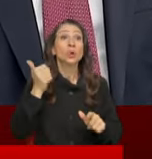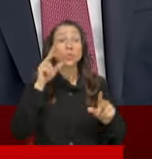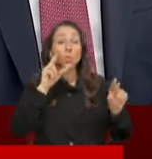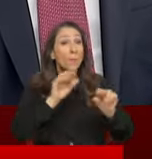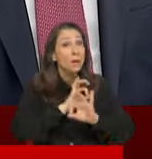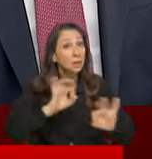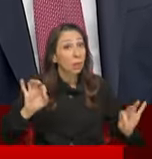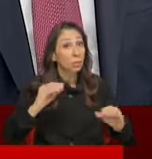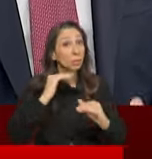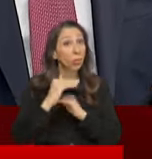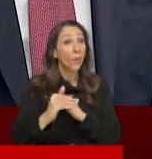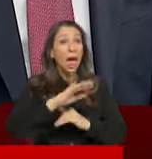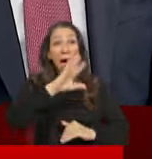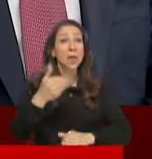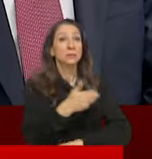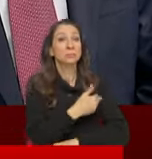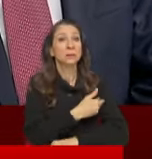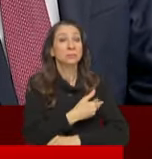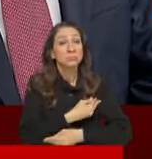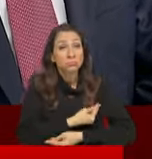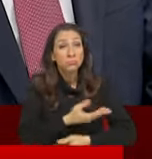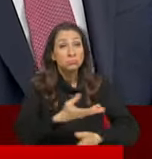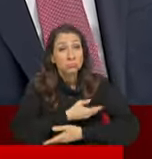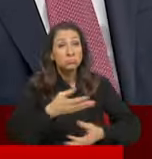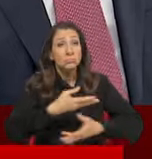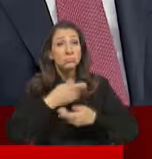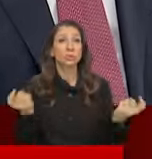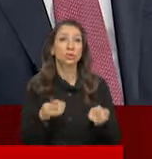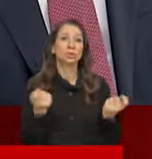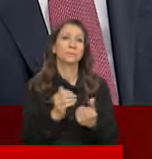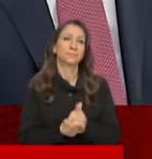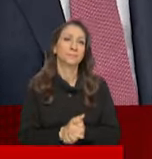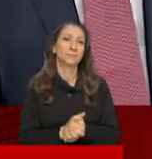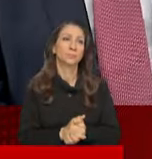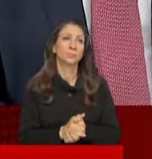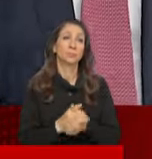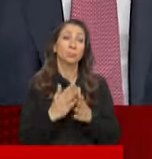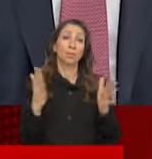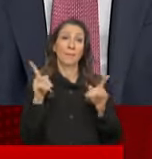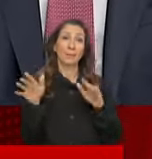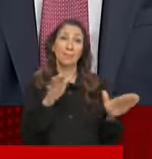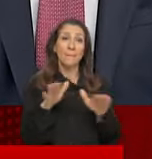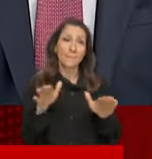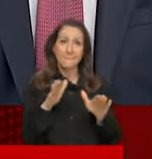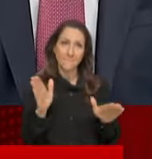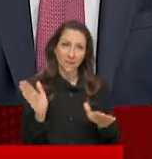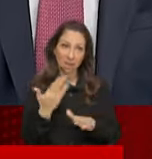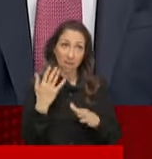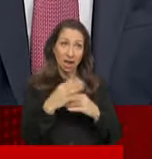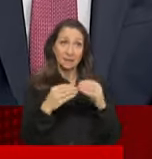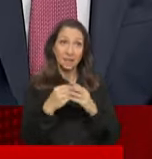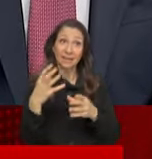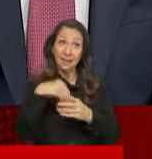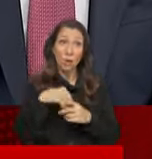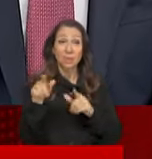uyumadan Vatandaşlarımızın Her hizmetini Eee karşılamaya çalıştılar Eee büyük de bir deprem atlattı Adana'da